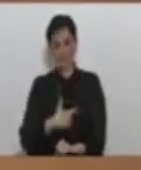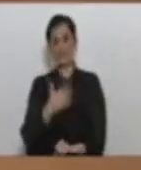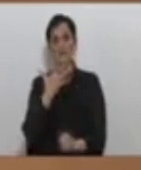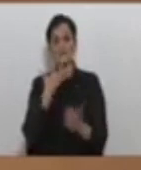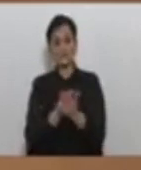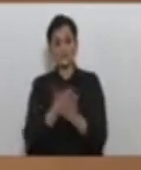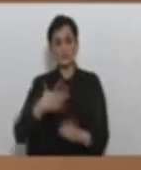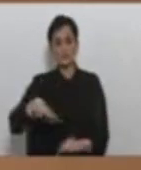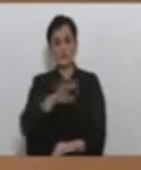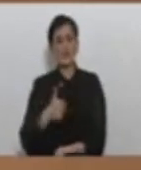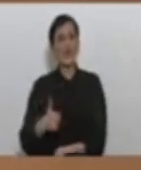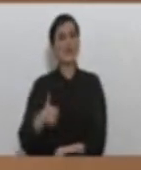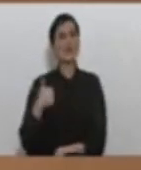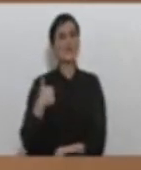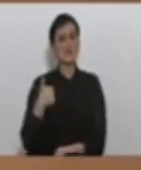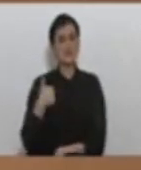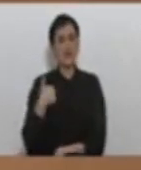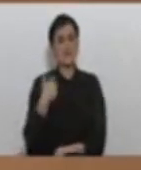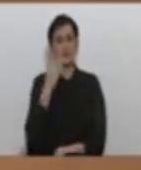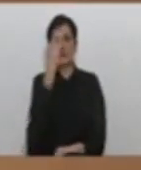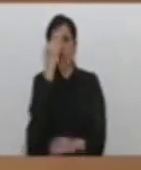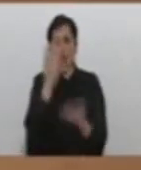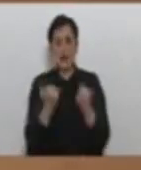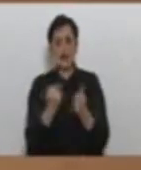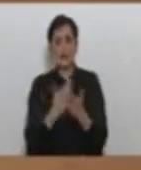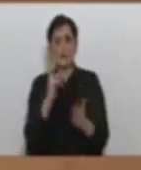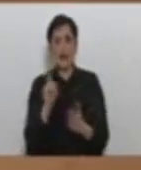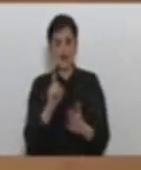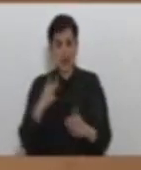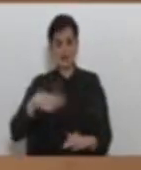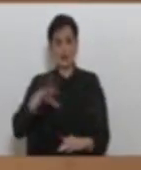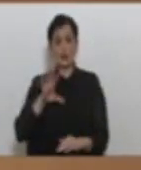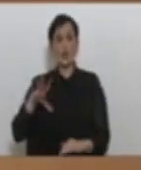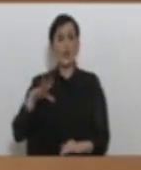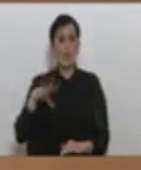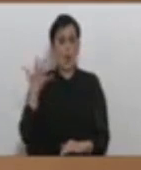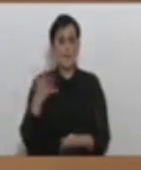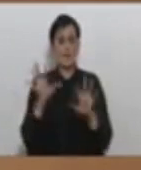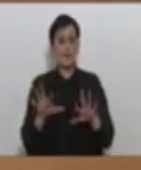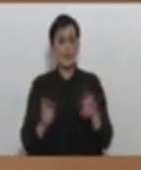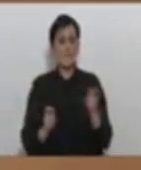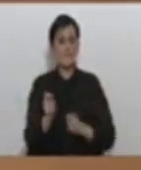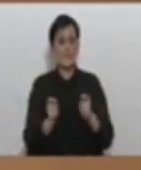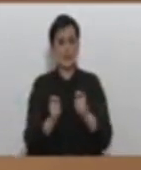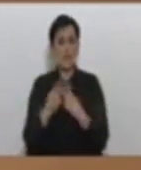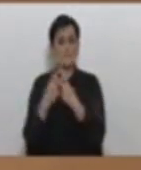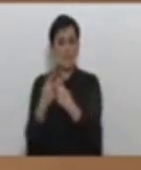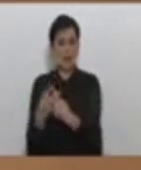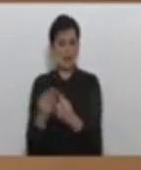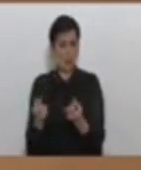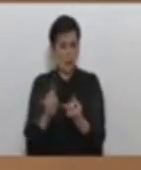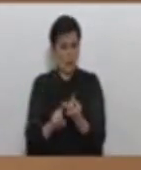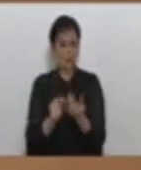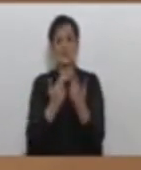ღირსების აღთად მიმაჩნია ის, რაც დღეს ხდება საქართველოს ყოფილი პრეზიდენტის პატიმრობასთან დაკავშირებით